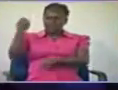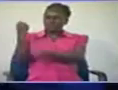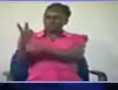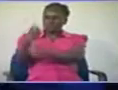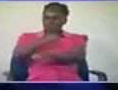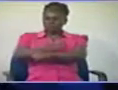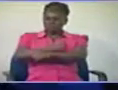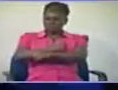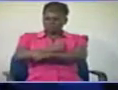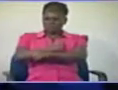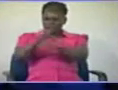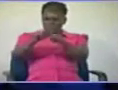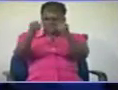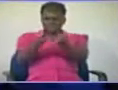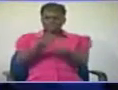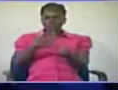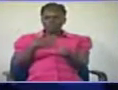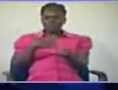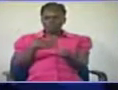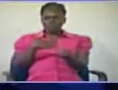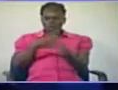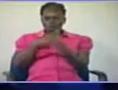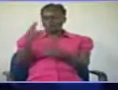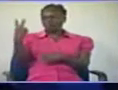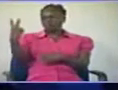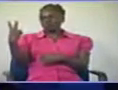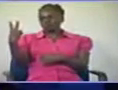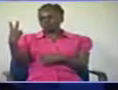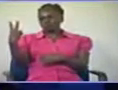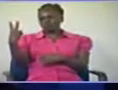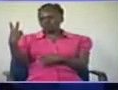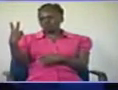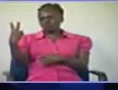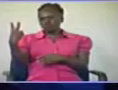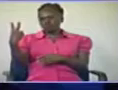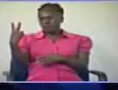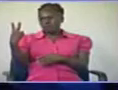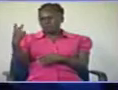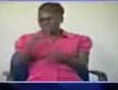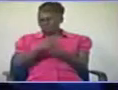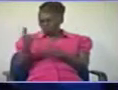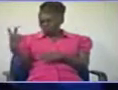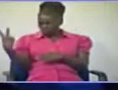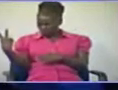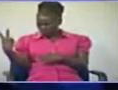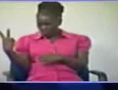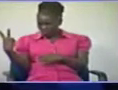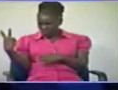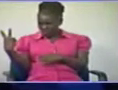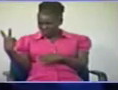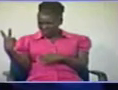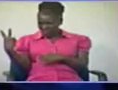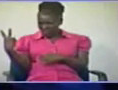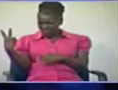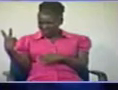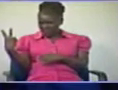kwa mfumo wetu itakuwa ni form 2. Form 2. Ndio. Lakini kwa vile form 2 nyanyango alikuwa anasema